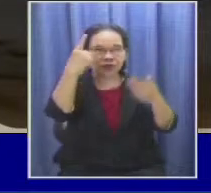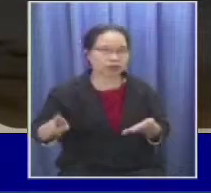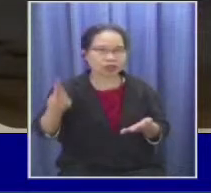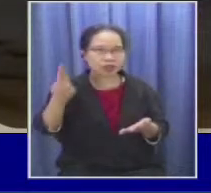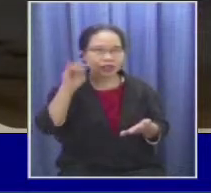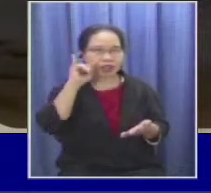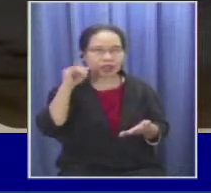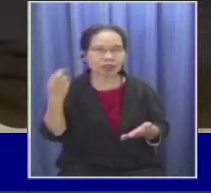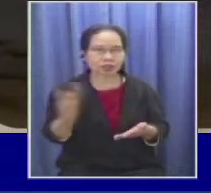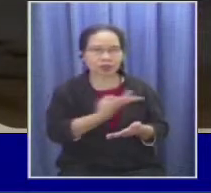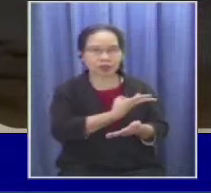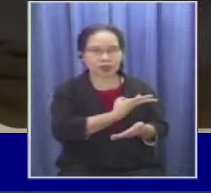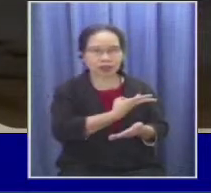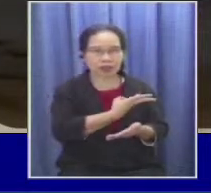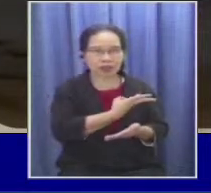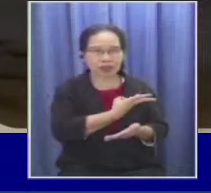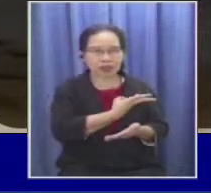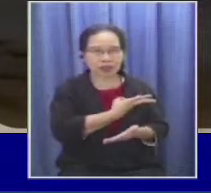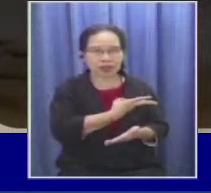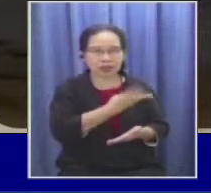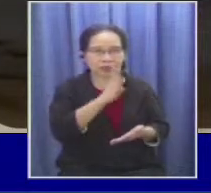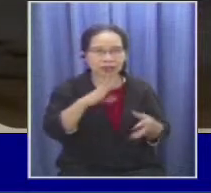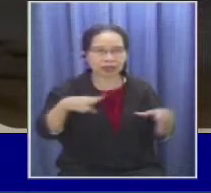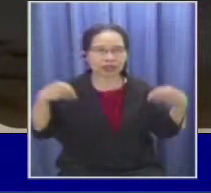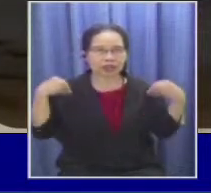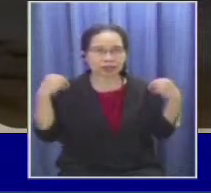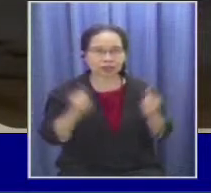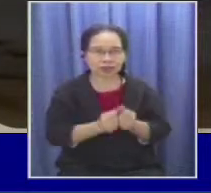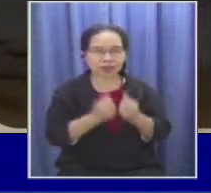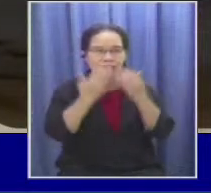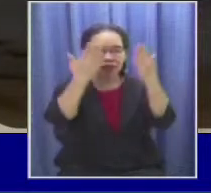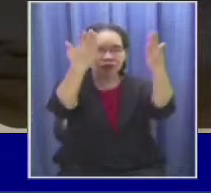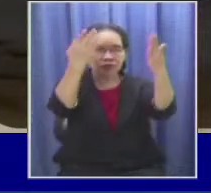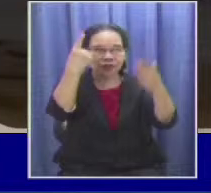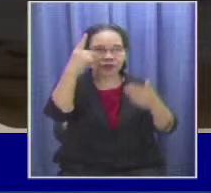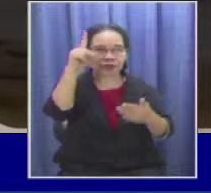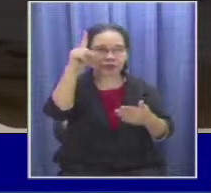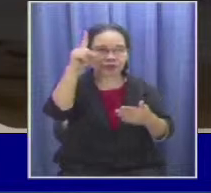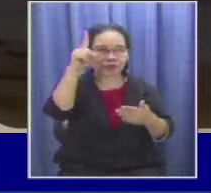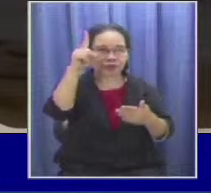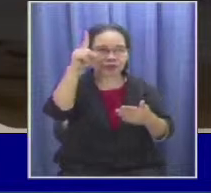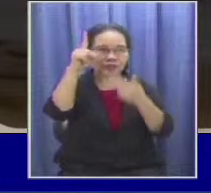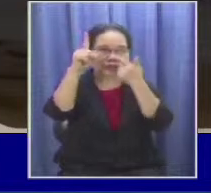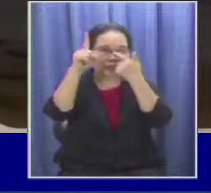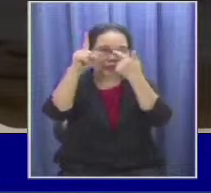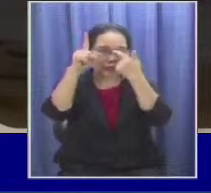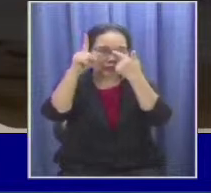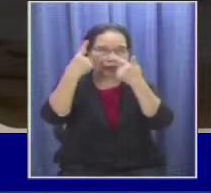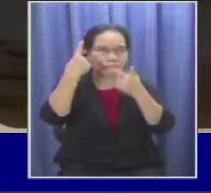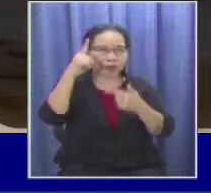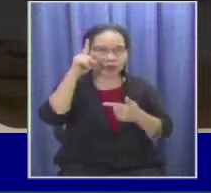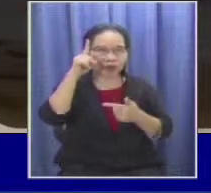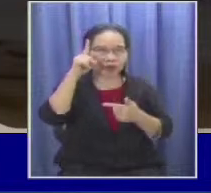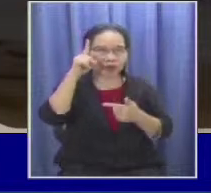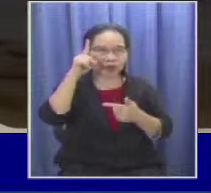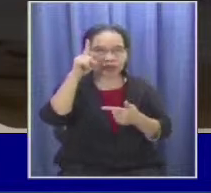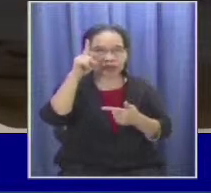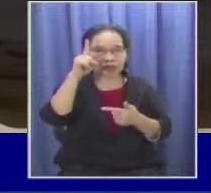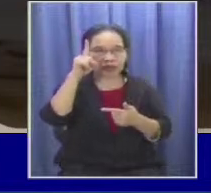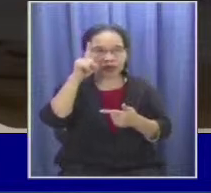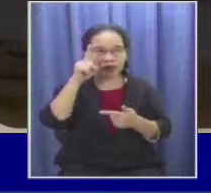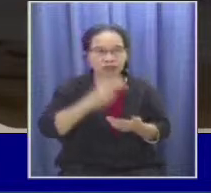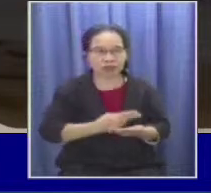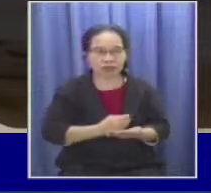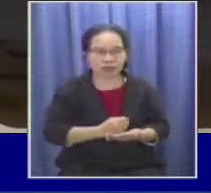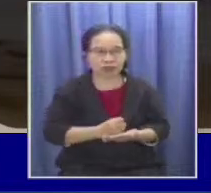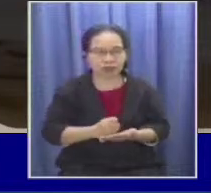se Nyankopon abode nyina ye eni kwan se ye kyiri bribiara se de